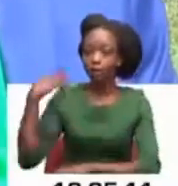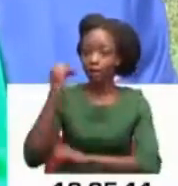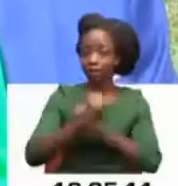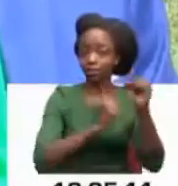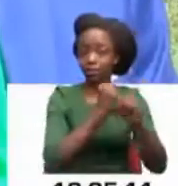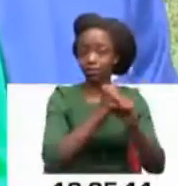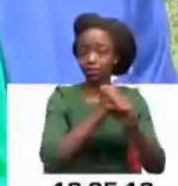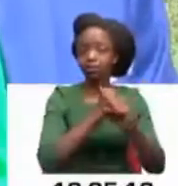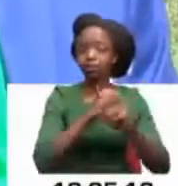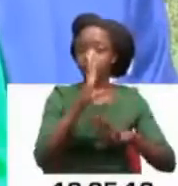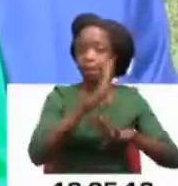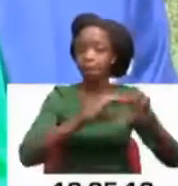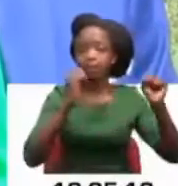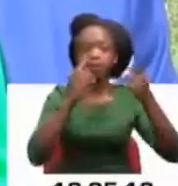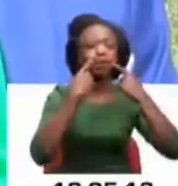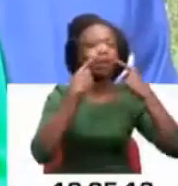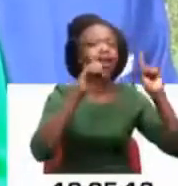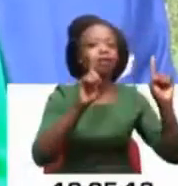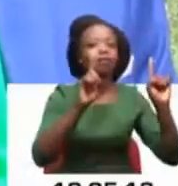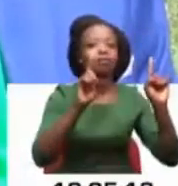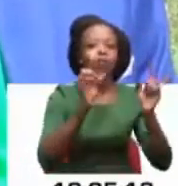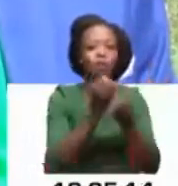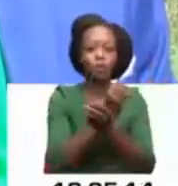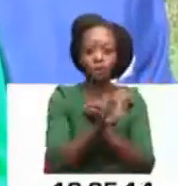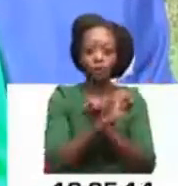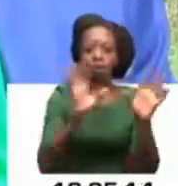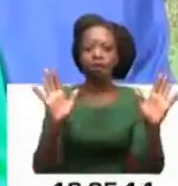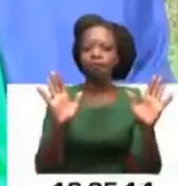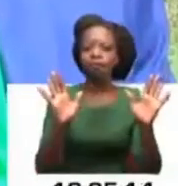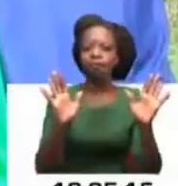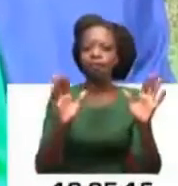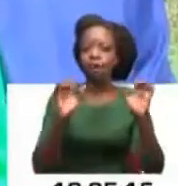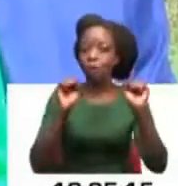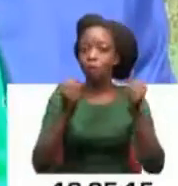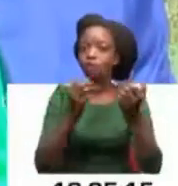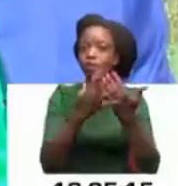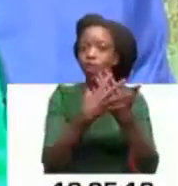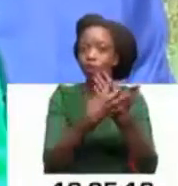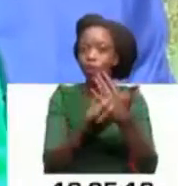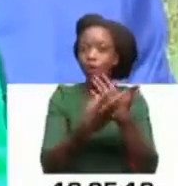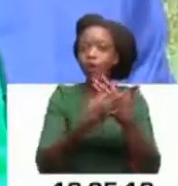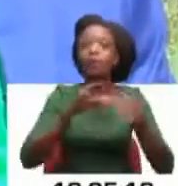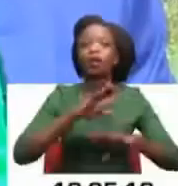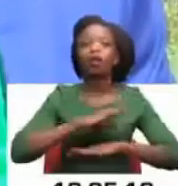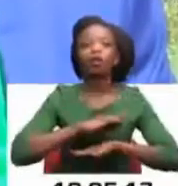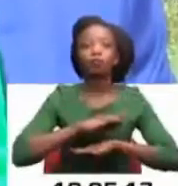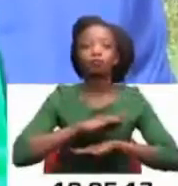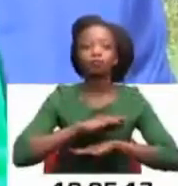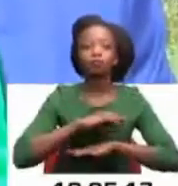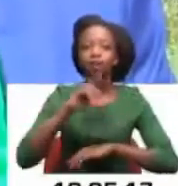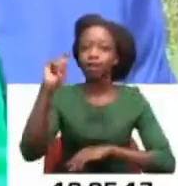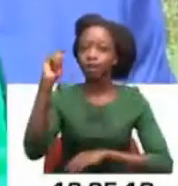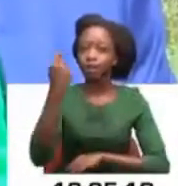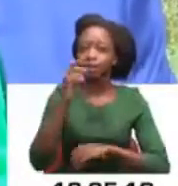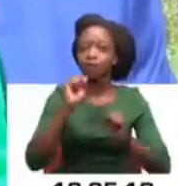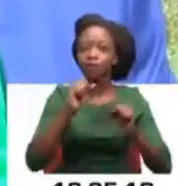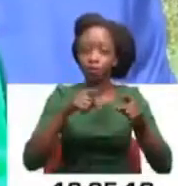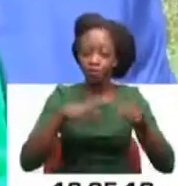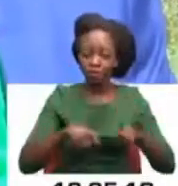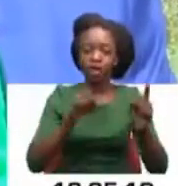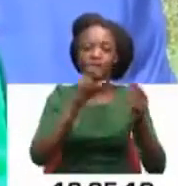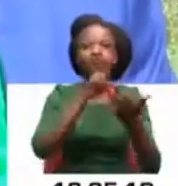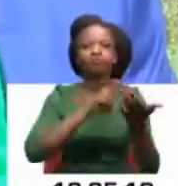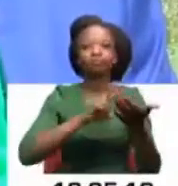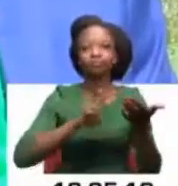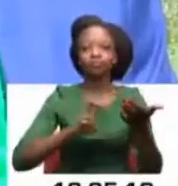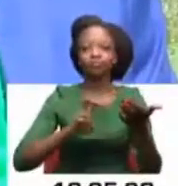Rais alitangaza hadharani ya kwamba watatoa kopi za kutosha wa Kenya waweze kujisomea. Na